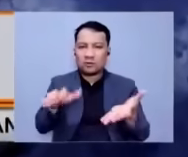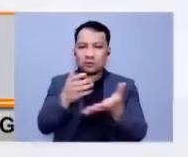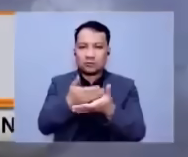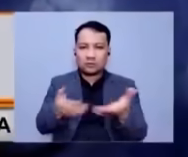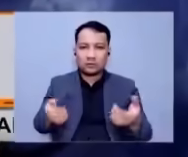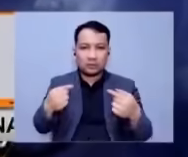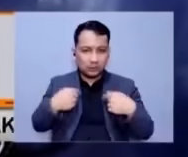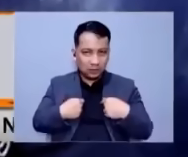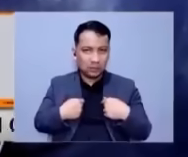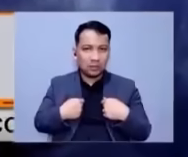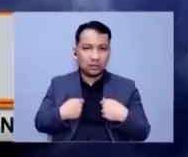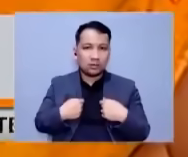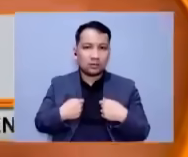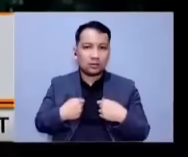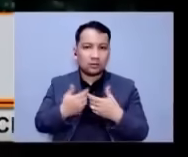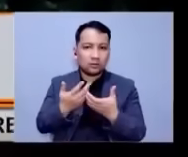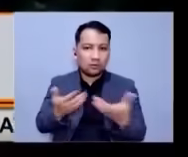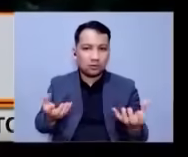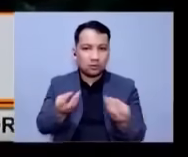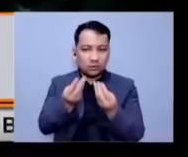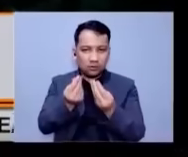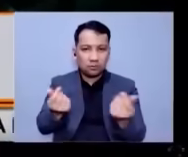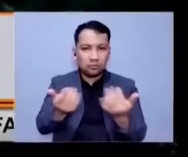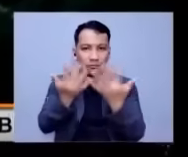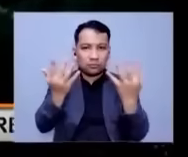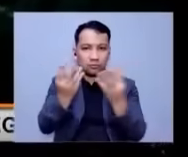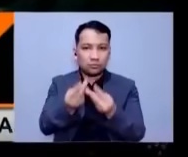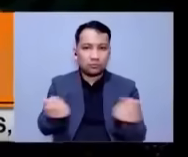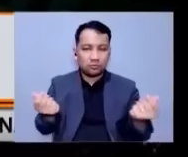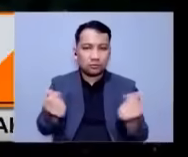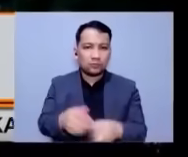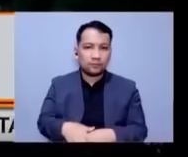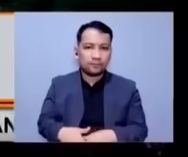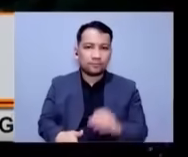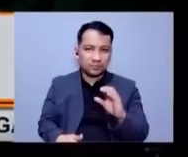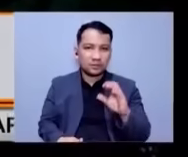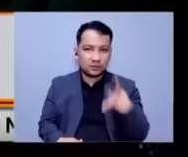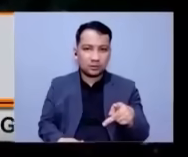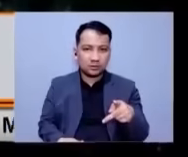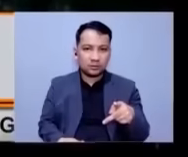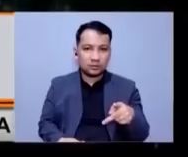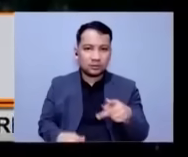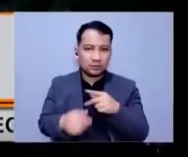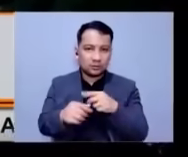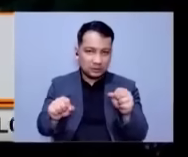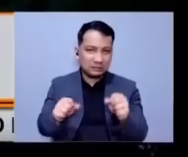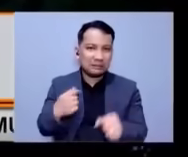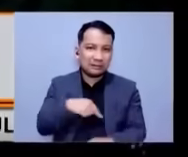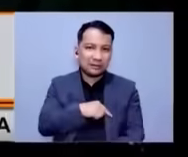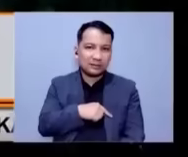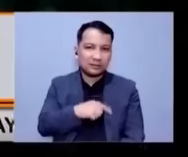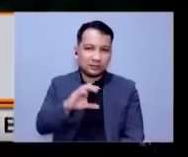rin, wala natira. Yung cellphone lang po ang nasalba namin.